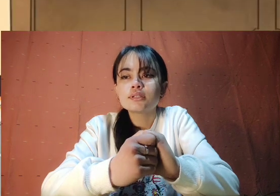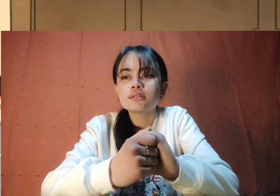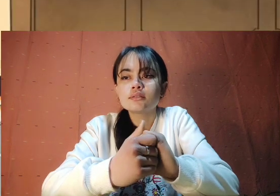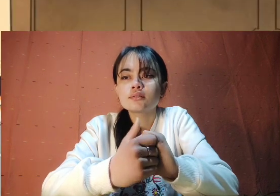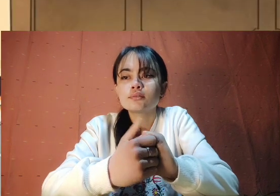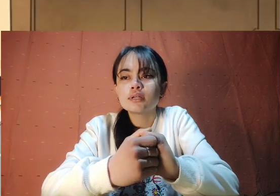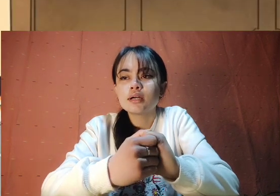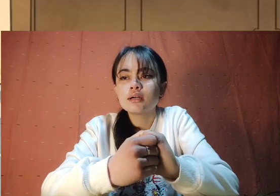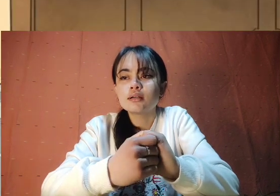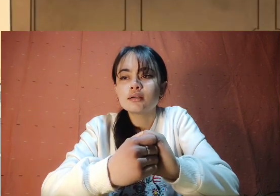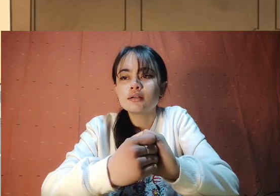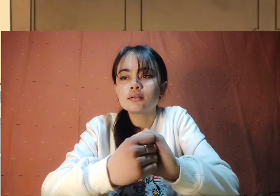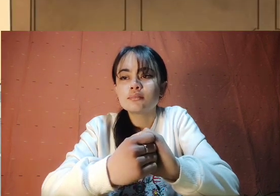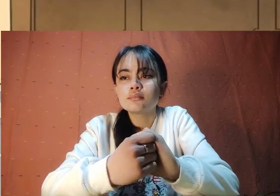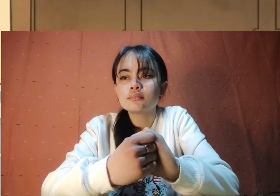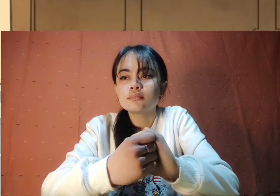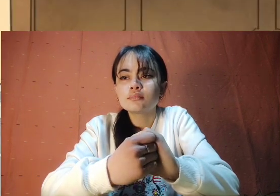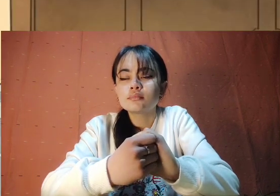त्यस्तो रहेछ नि त कुरा